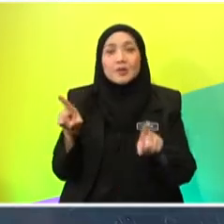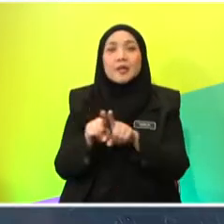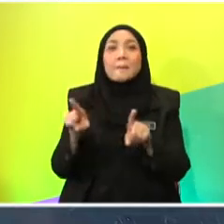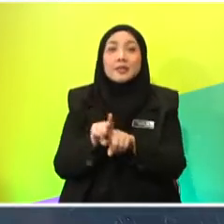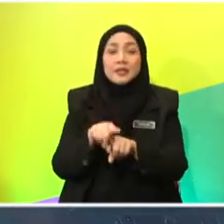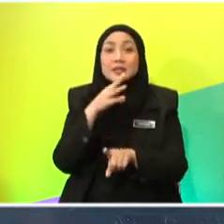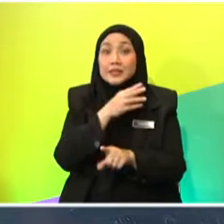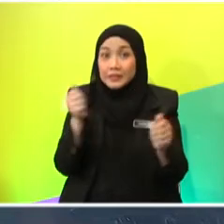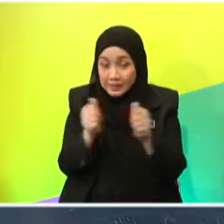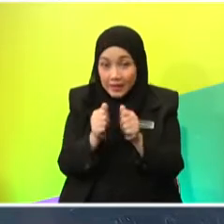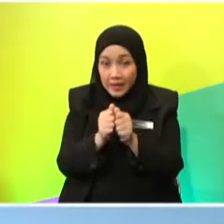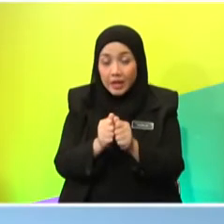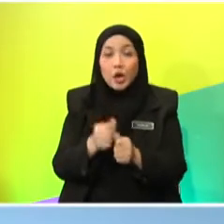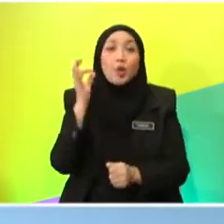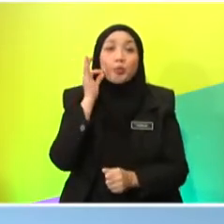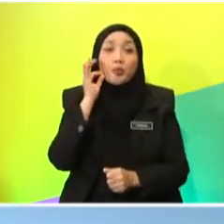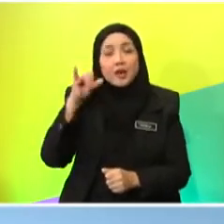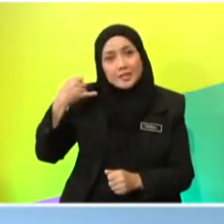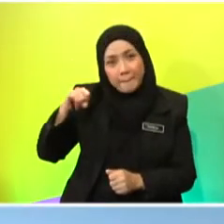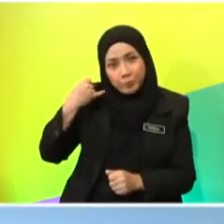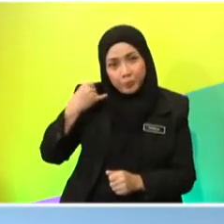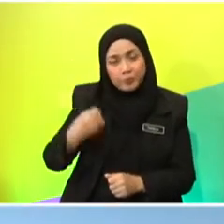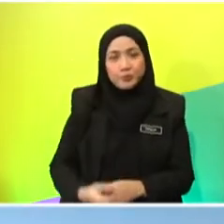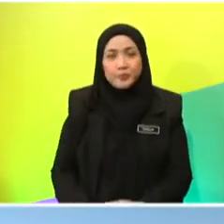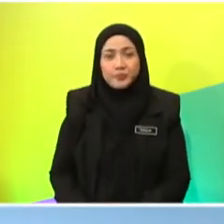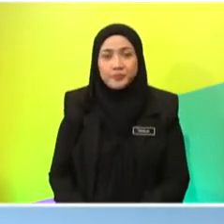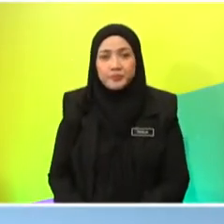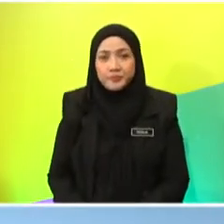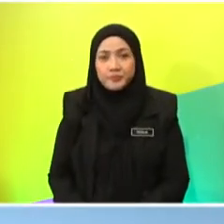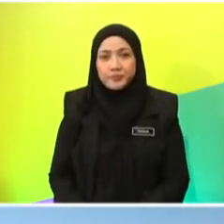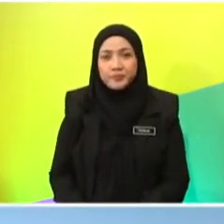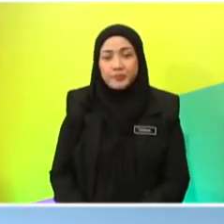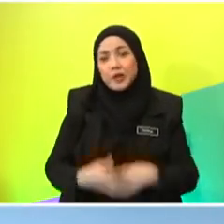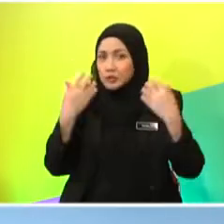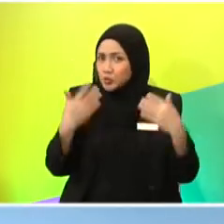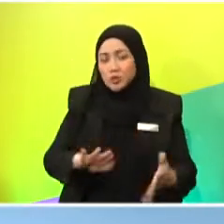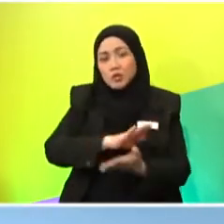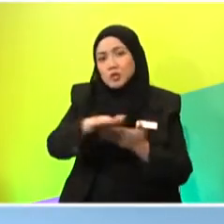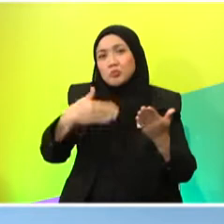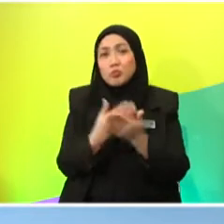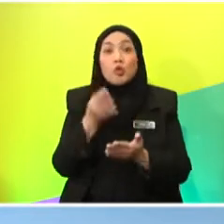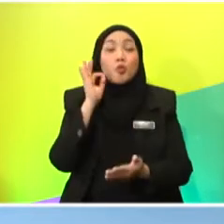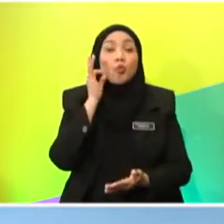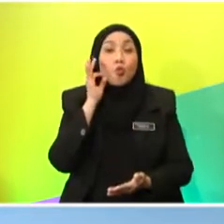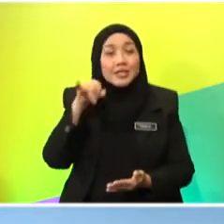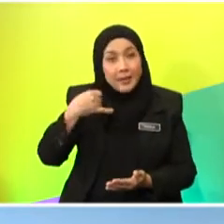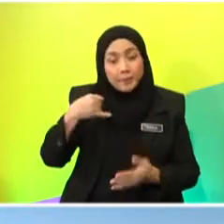hai hai cie masukkan Wah jambu sudah masukkan kedalam balang yang pertama seterusnya